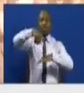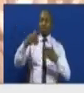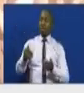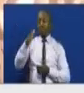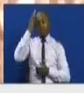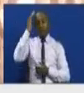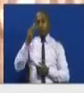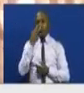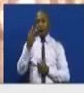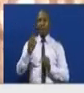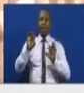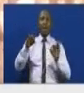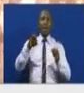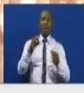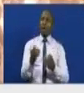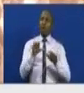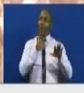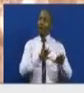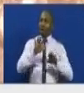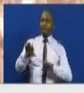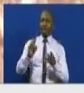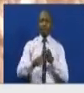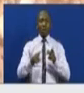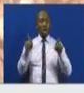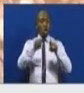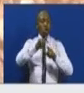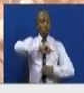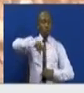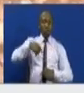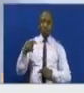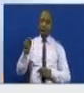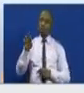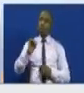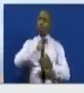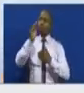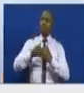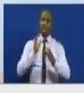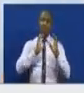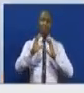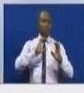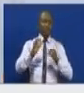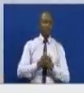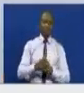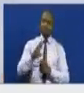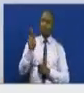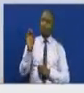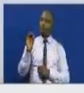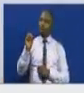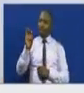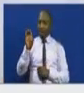namna ya kuhangaika na hasa ndugu zetu wa TARURA kurejesha mawasiliano katika eneo hili. Hosea Cheyo,